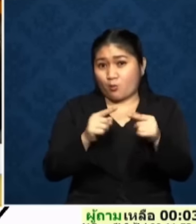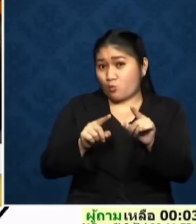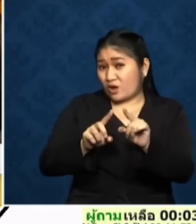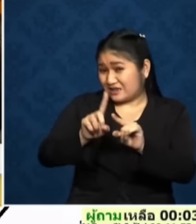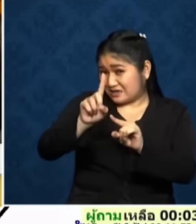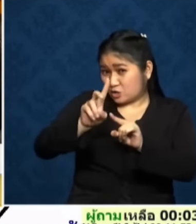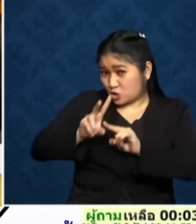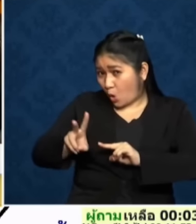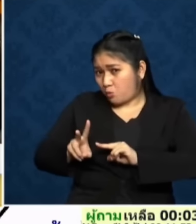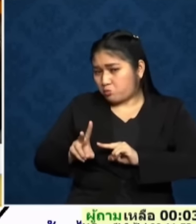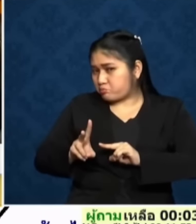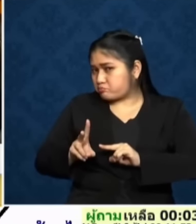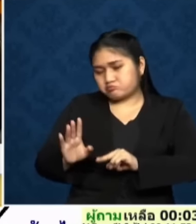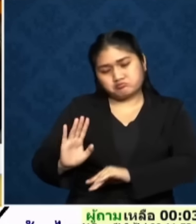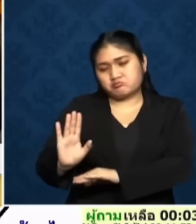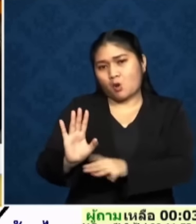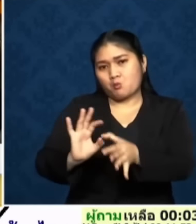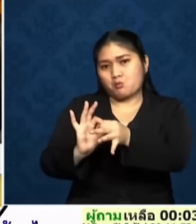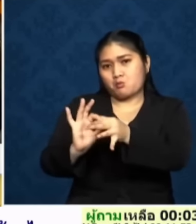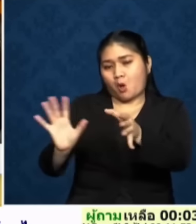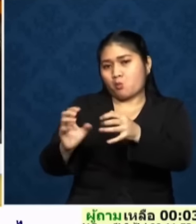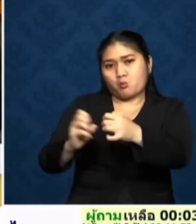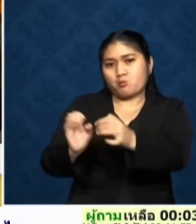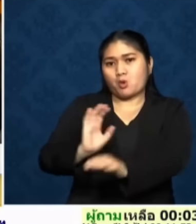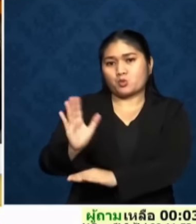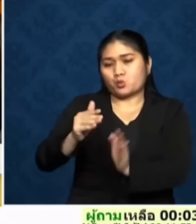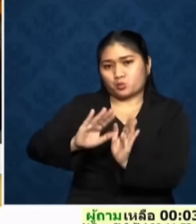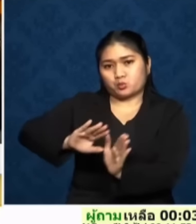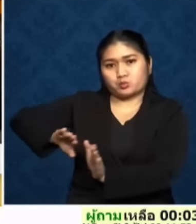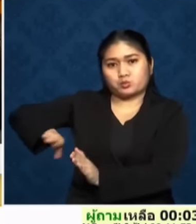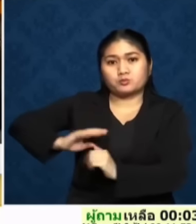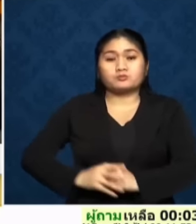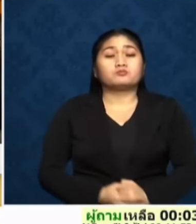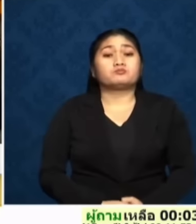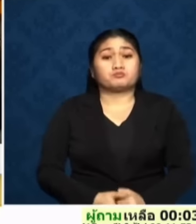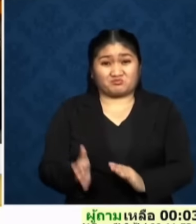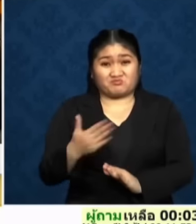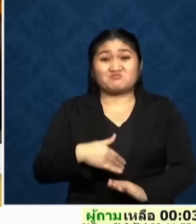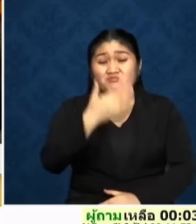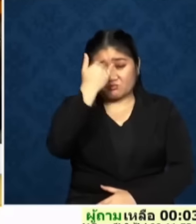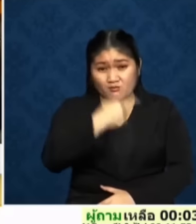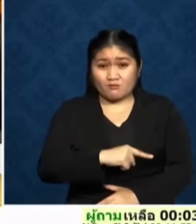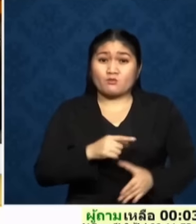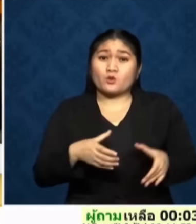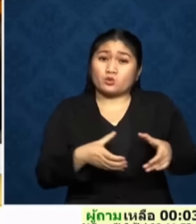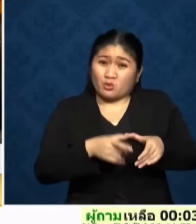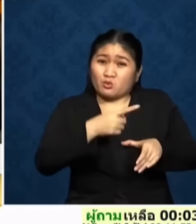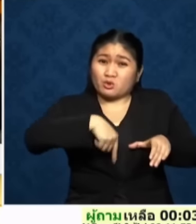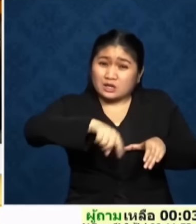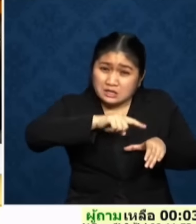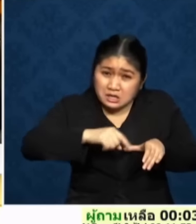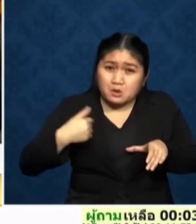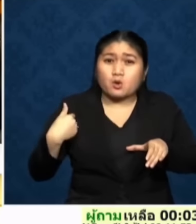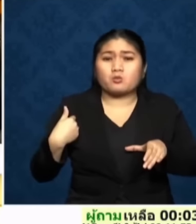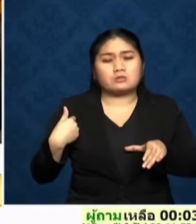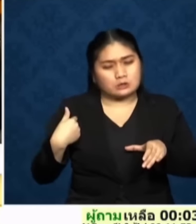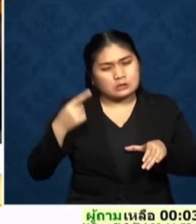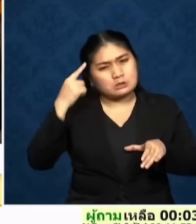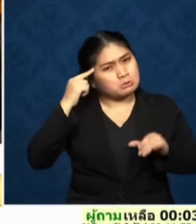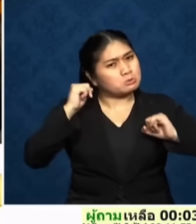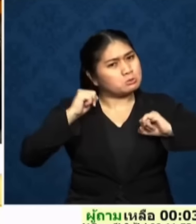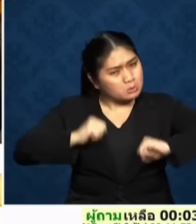เราก็หาเสียงแบบนี้มาที่ประชุมรัฐสภาประกอบด้วยสมาชิกสภาผู้แทนราษฎรและวุฒิสภาก็ยืนยันและก็ต